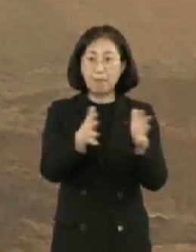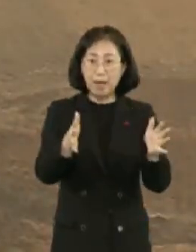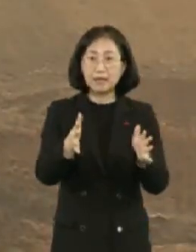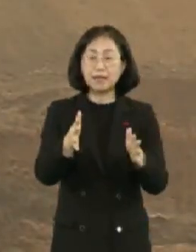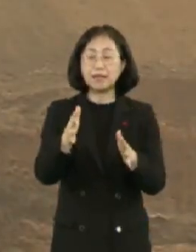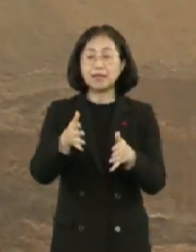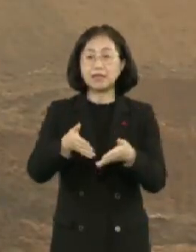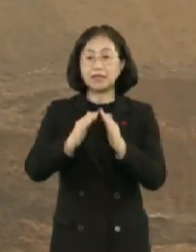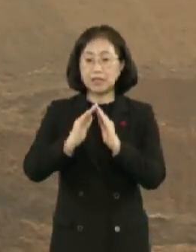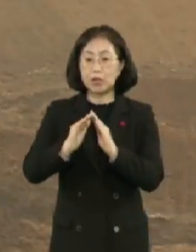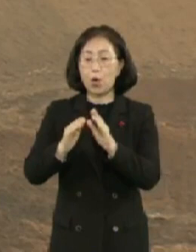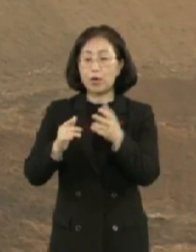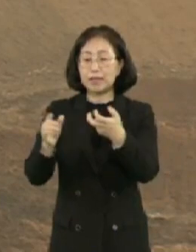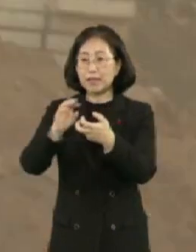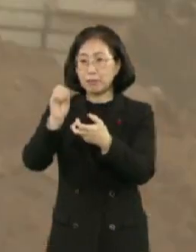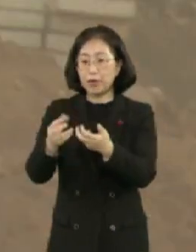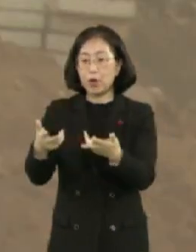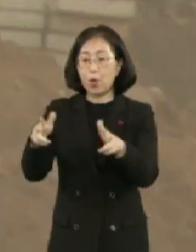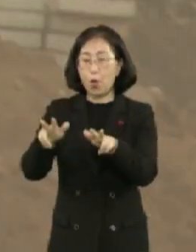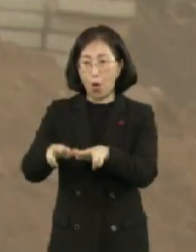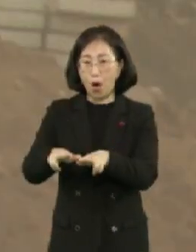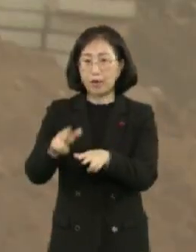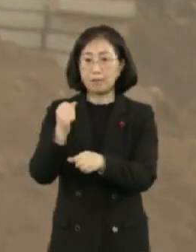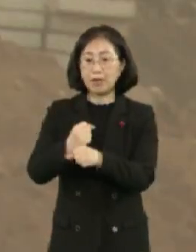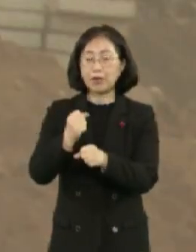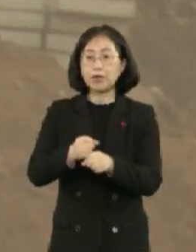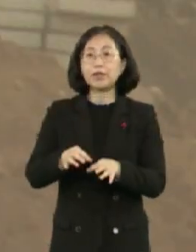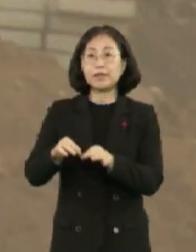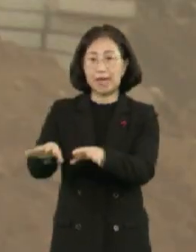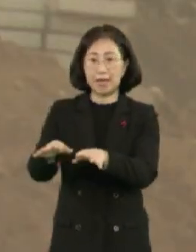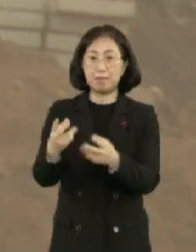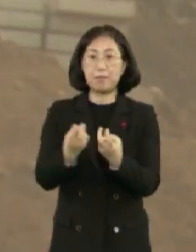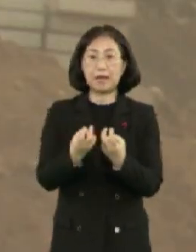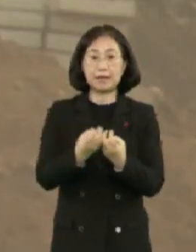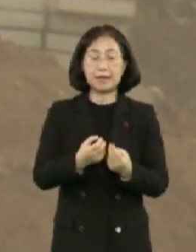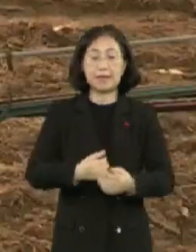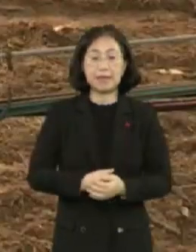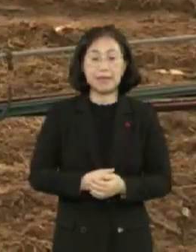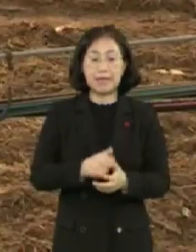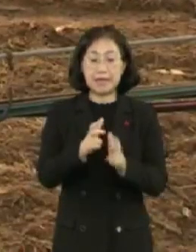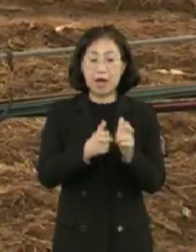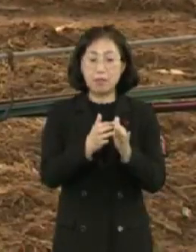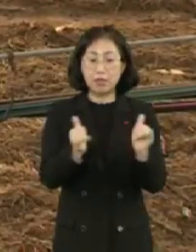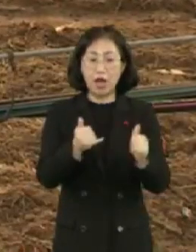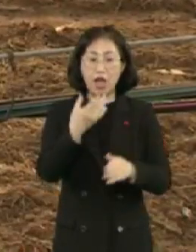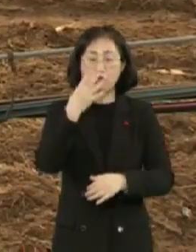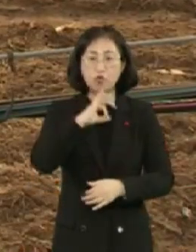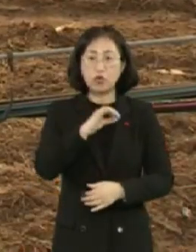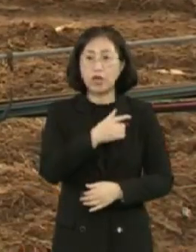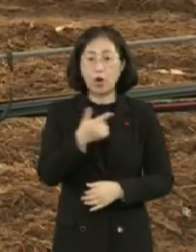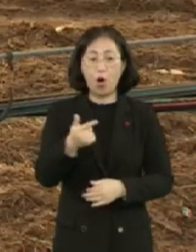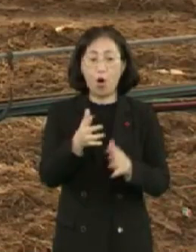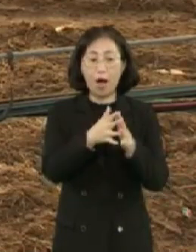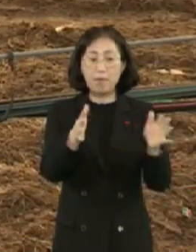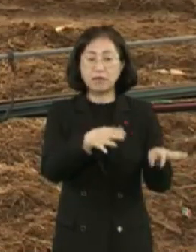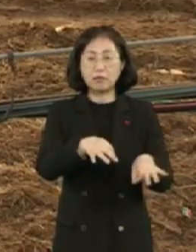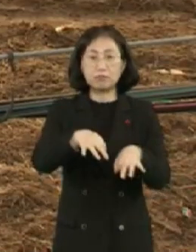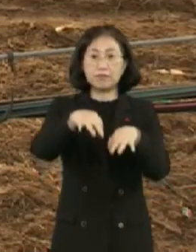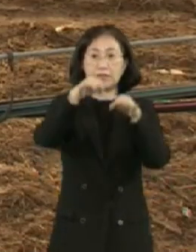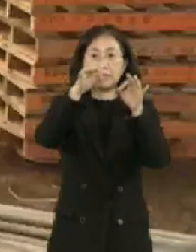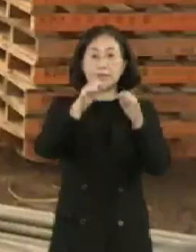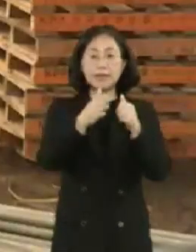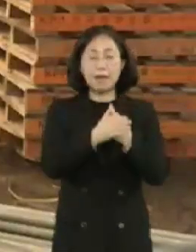나머지 70%는 공원을 조성해 기부 체납하는 방식입니다. 사업 시행자에게 돌아가는 수익률이 분양가 고공행진으로